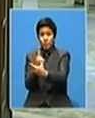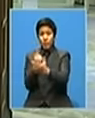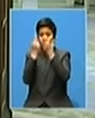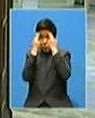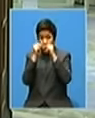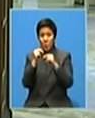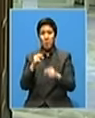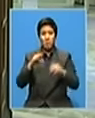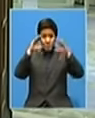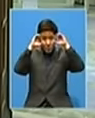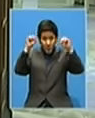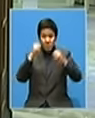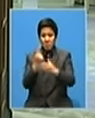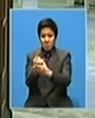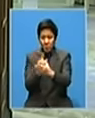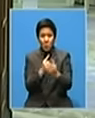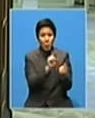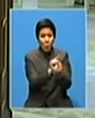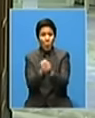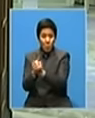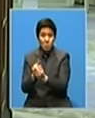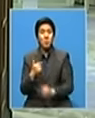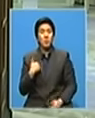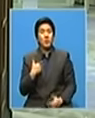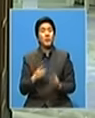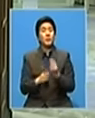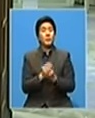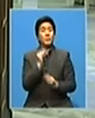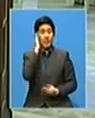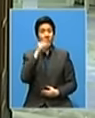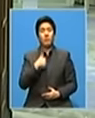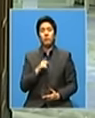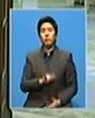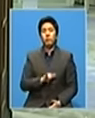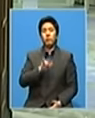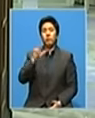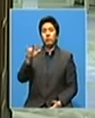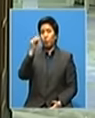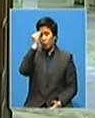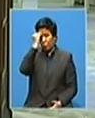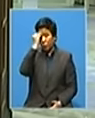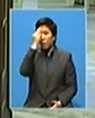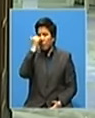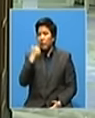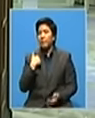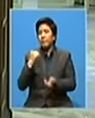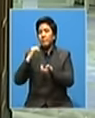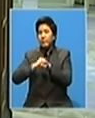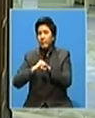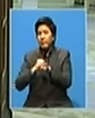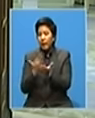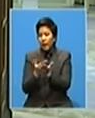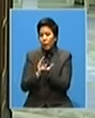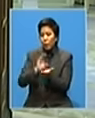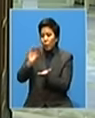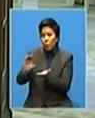ายกรัฐมนตรีประธานาธิบดีก็มาพบนะครับซึ่งในสัปดาห์หน้านั้นผมก็จะเดินทางไปประเทศญี่ปุ่นเพื่อจะเชื่อมความสัมพันธ์ในด้านการค้าการลงทุน